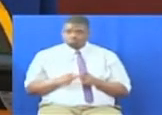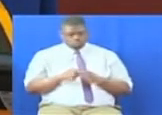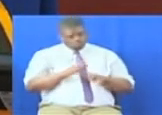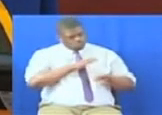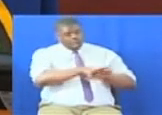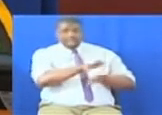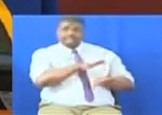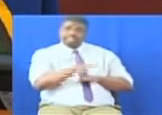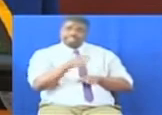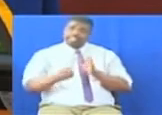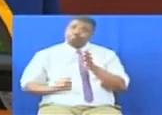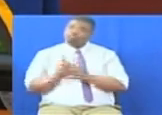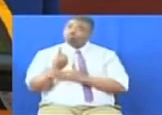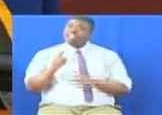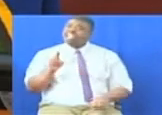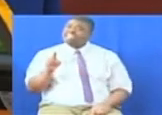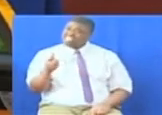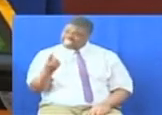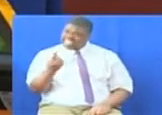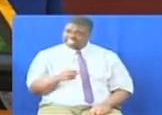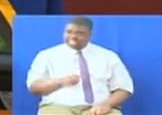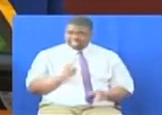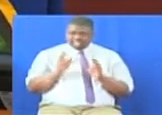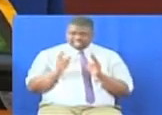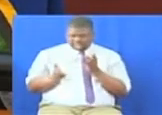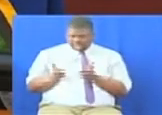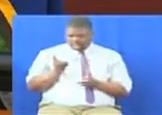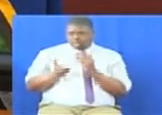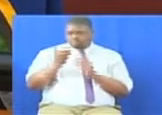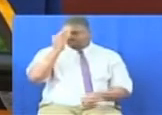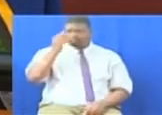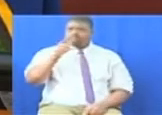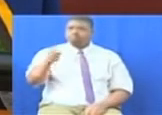waeleze kilitokea nini kadri wanavyojua.